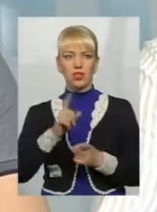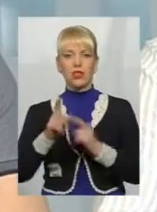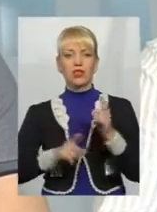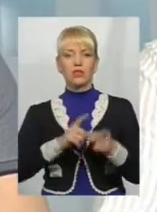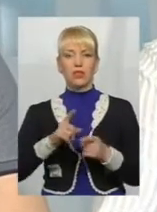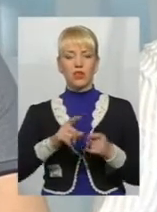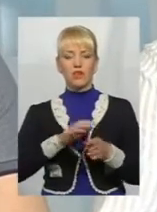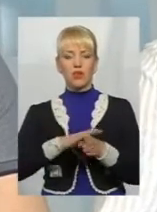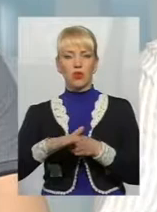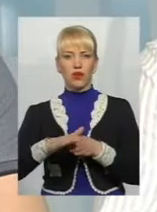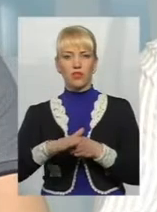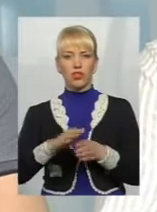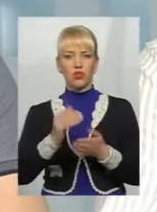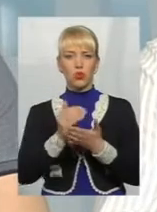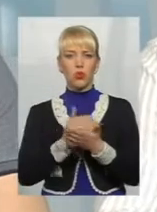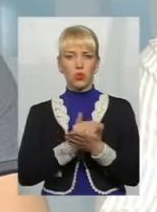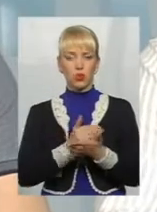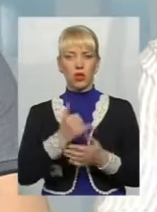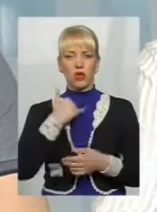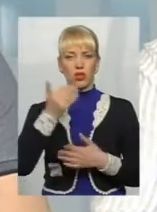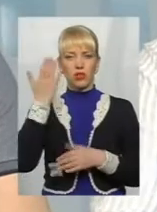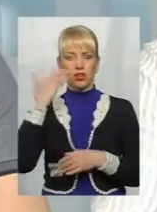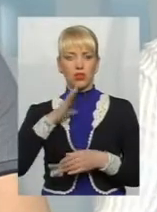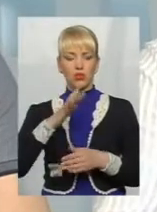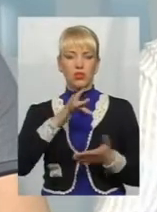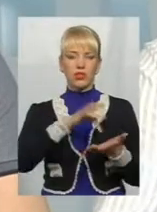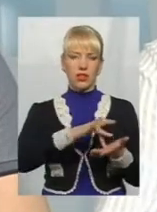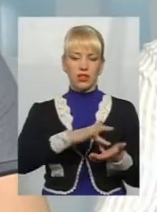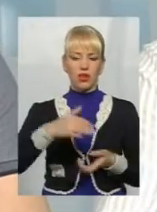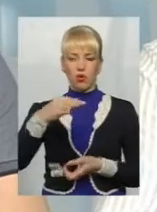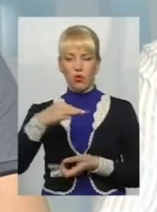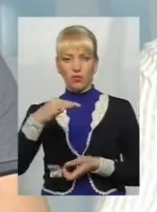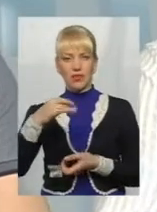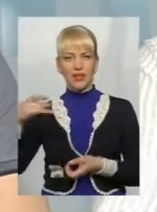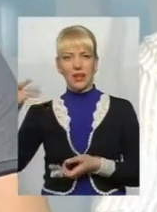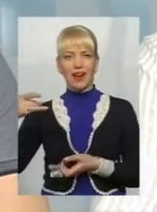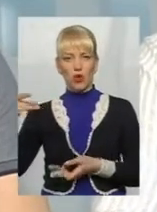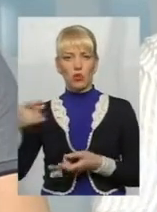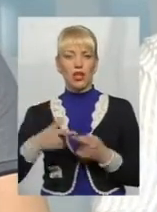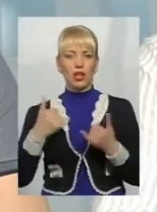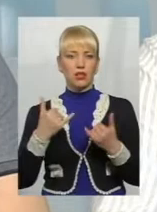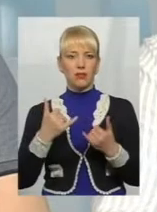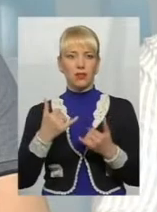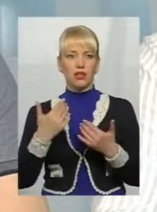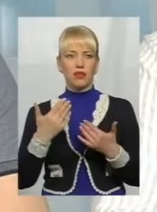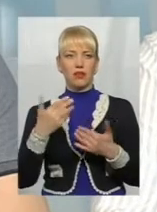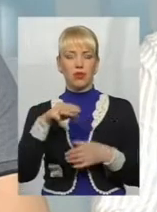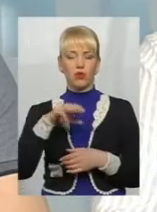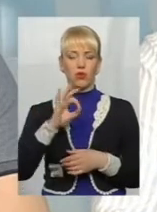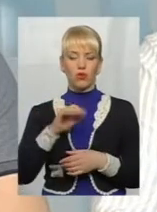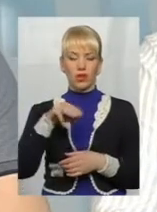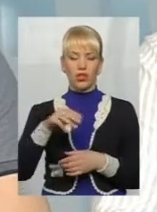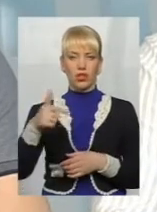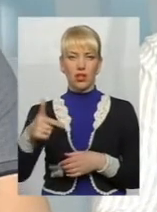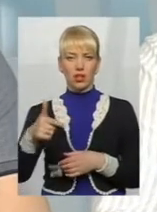виконавча структура. Раніше була центр, область, район. Зараз не міняється, тому що з'являється ОТГ. От, і